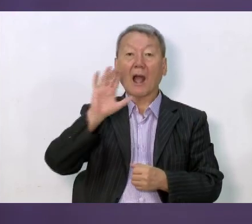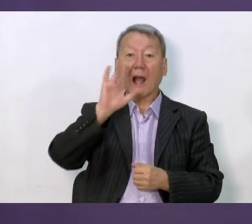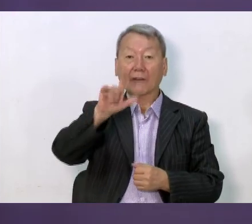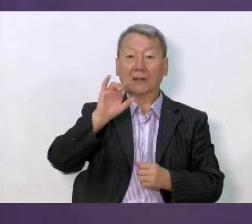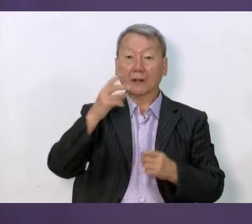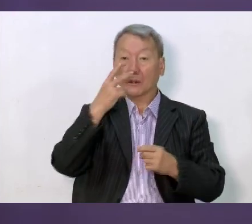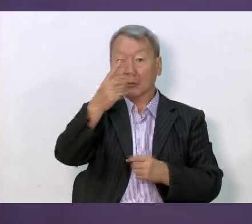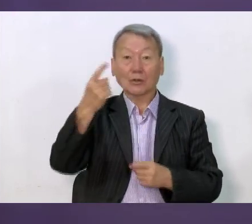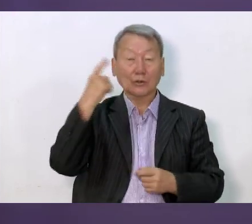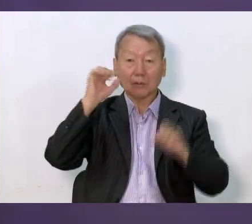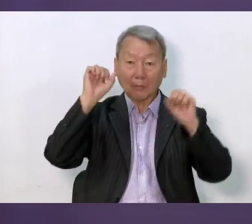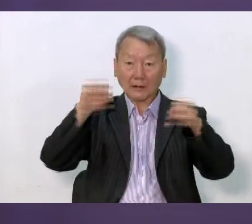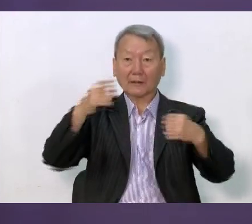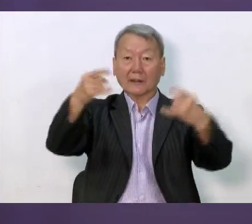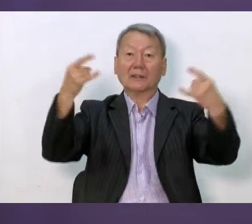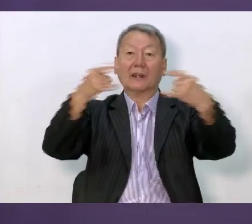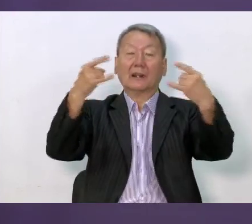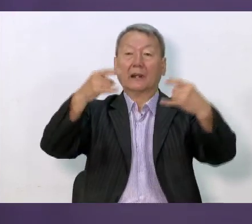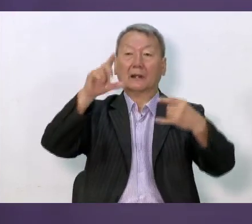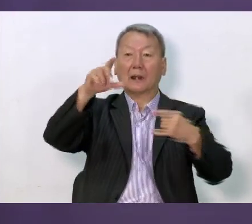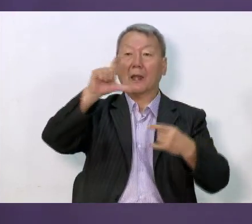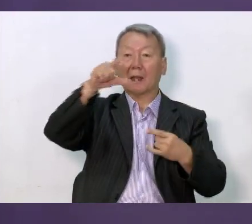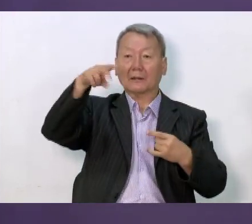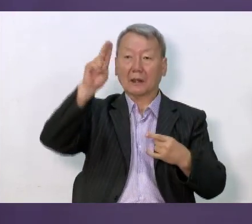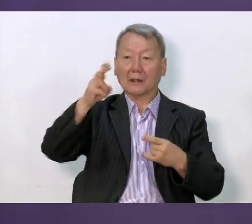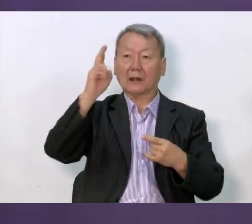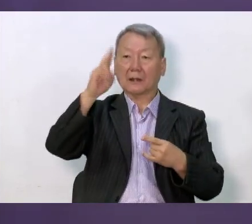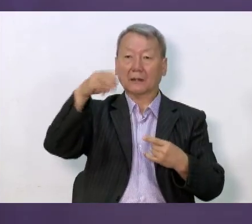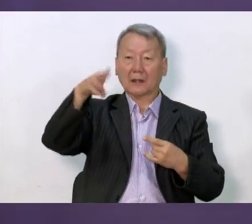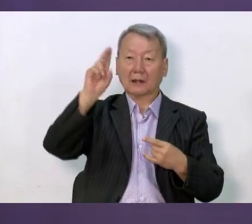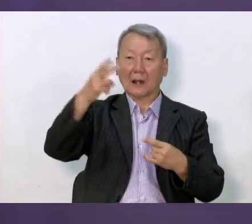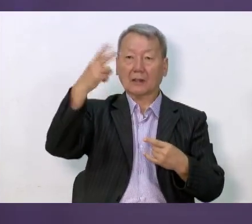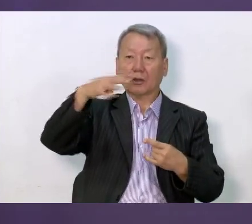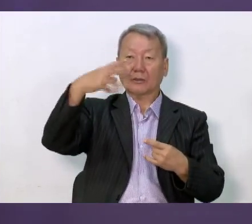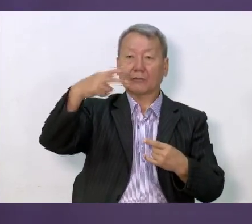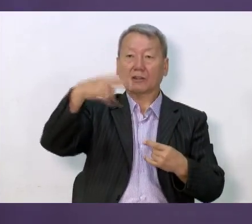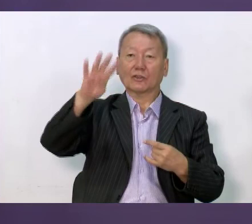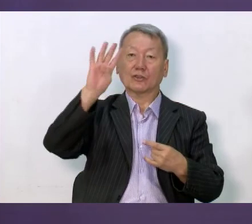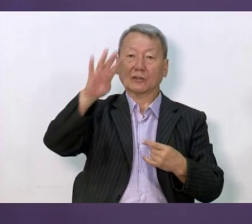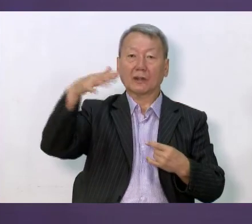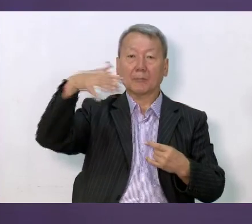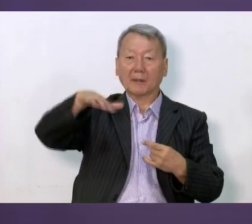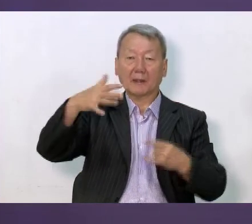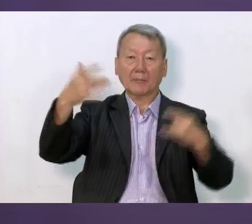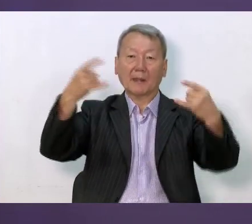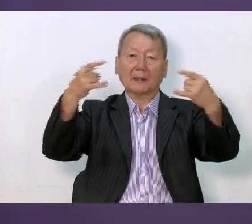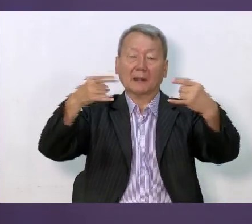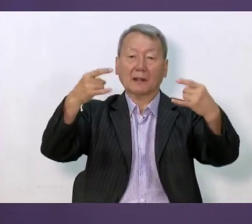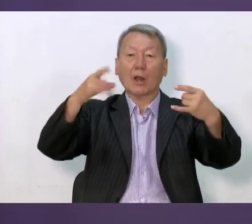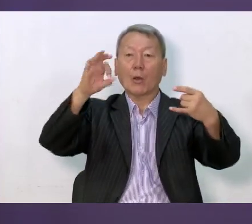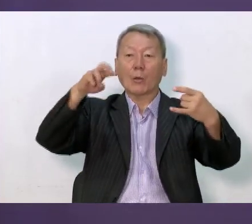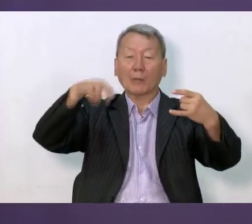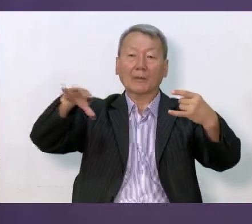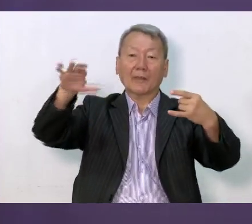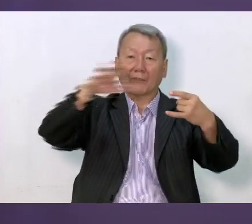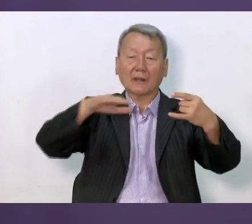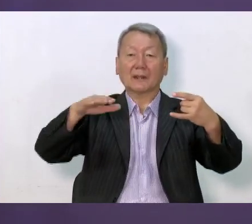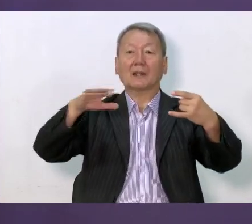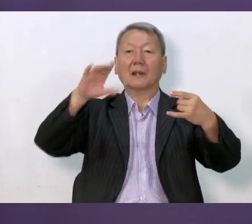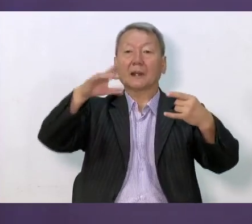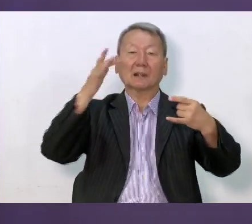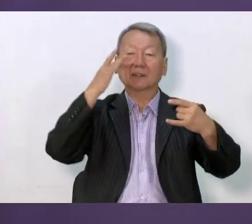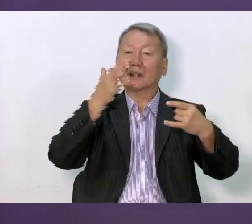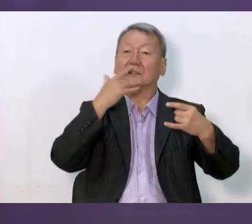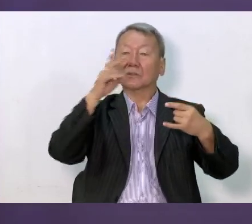А прямой эфир брифинга вы могли посмотреть и услышать на телеканалах ЛТР, КТРК, Алатау-24, Пирамида, Пятый канал через областные медиа-центры,